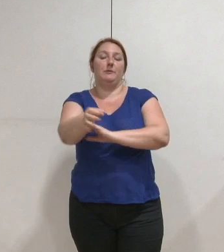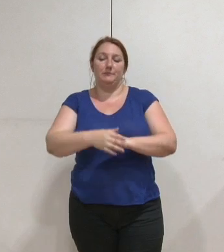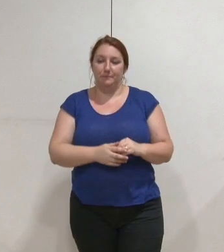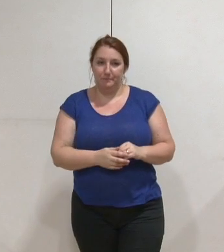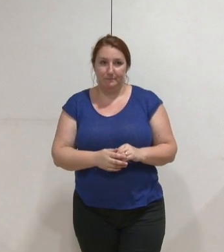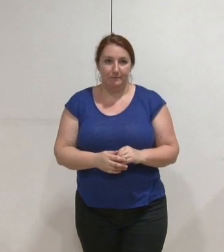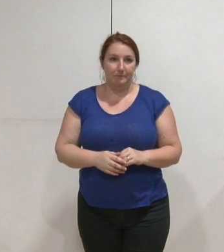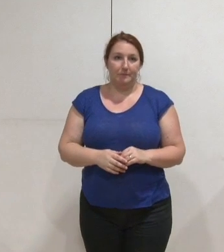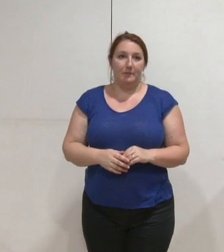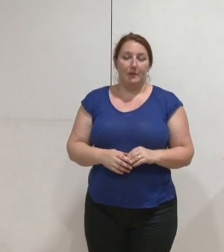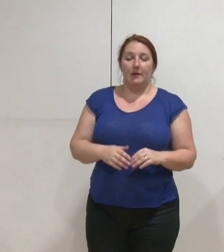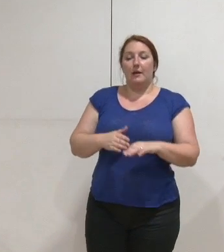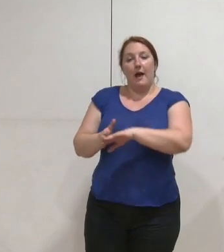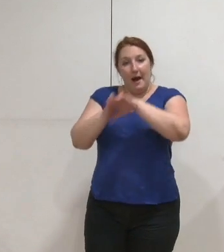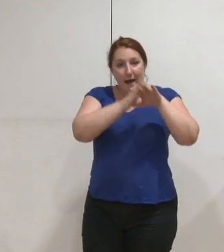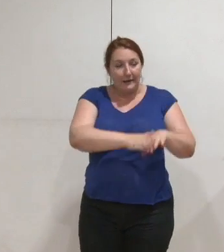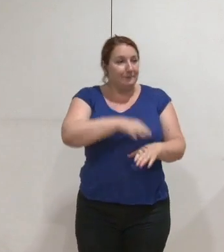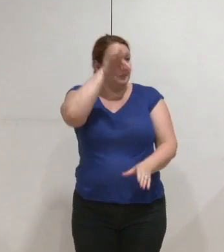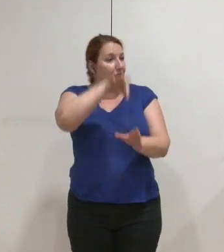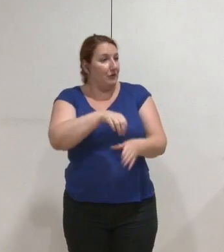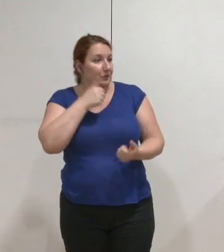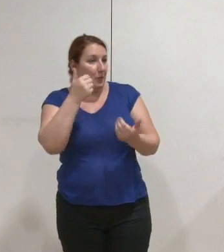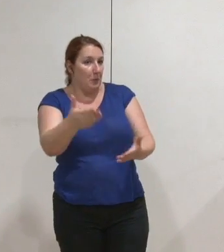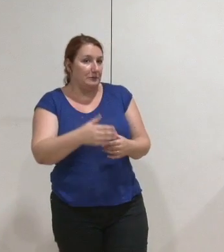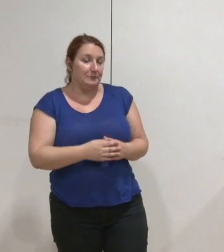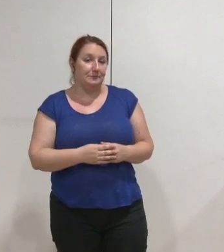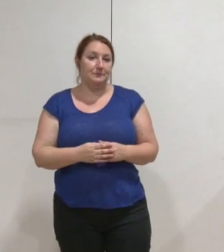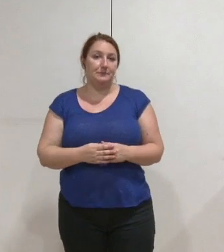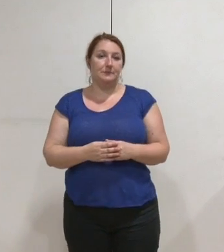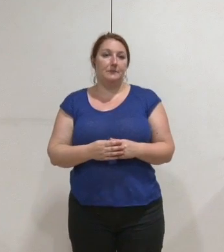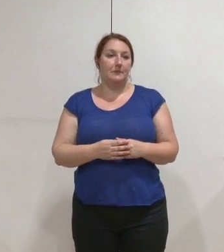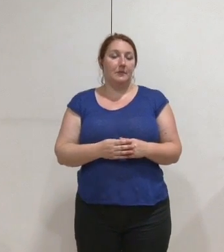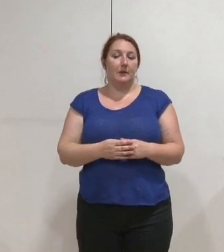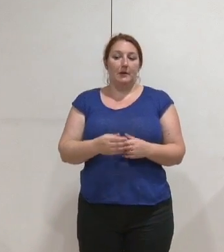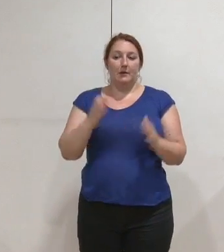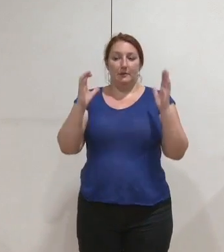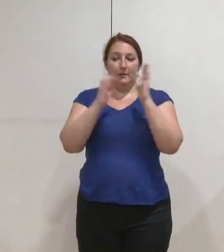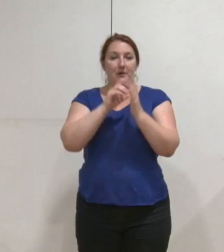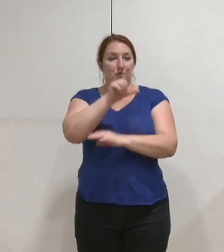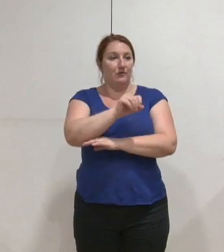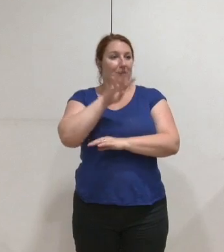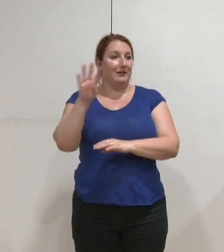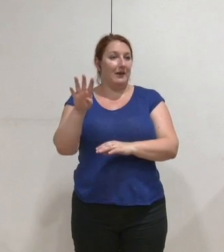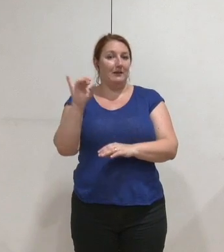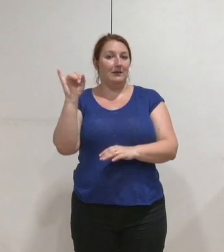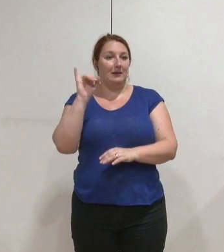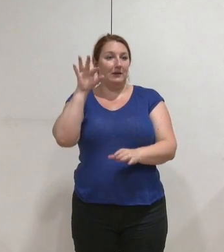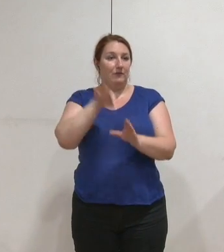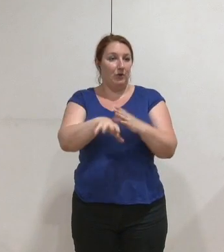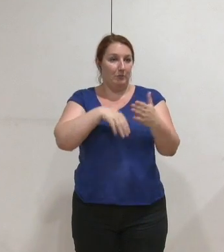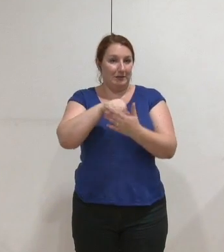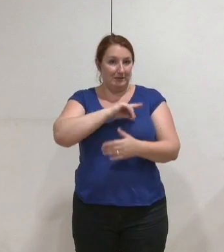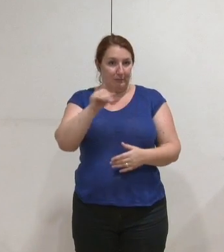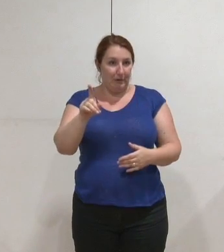allez je mets cette délibération au voie délibération 24 qui ne prend pas part au vote